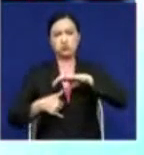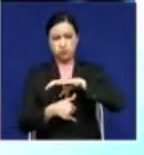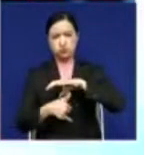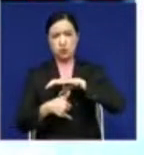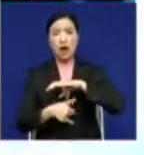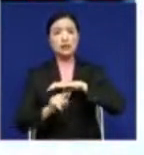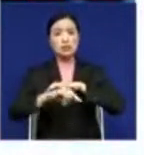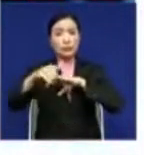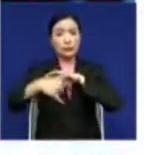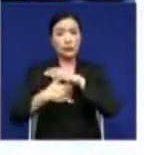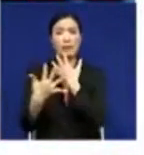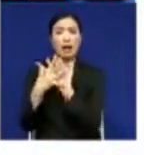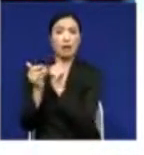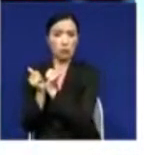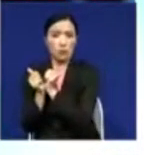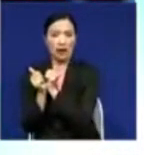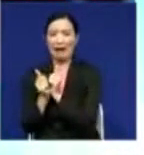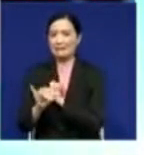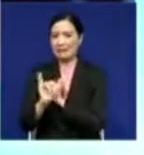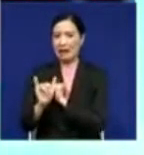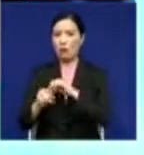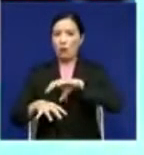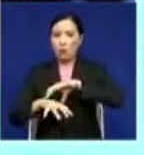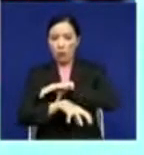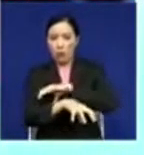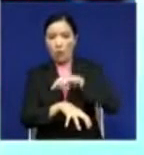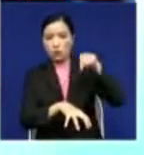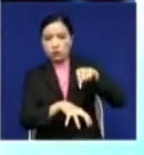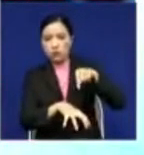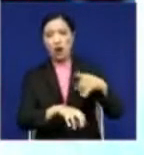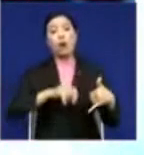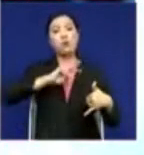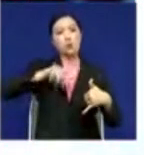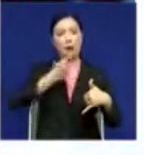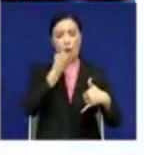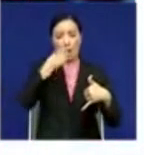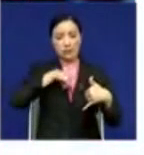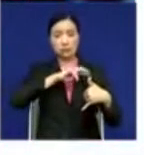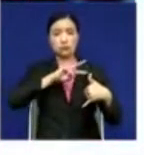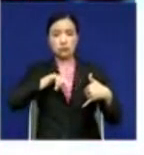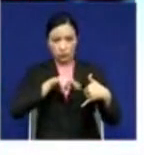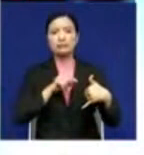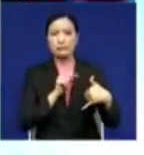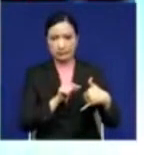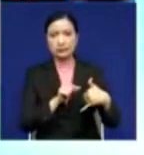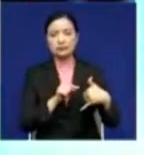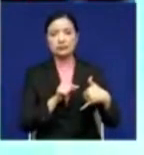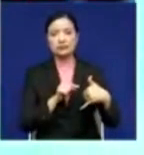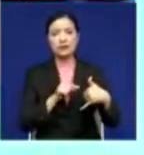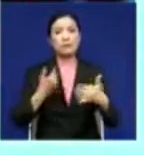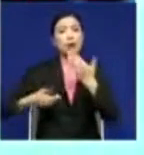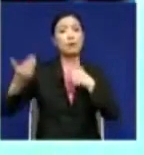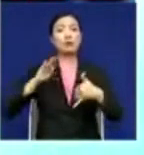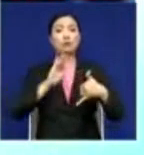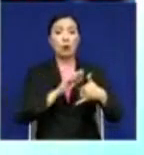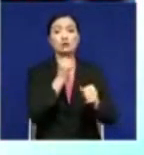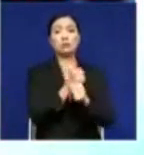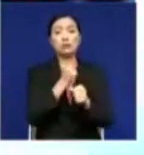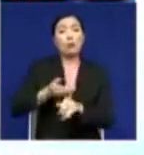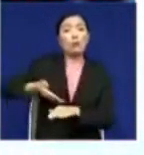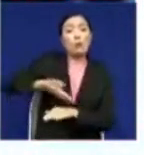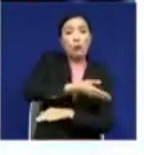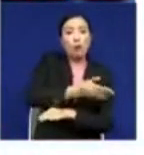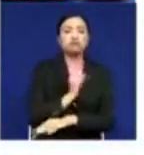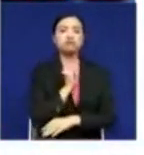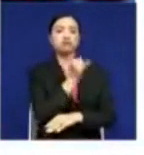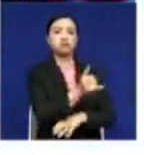สู่เรือนจำเนี่ยจะมีการกักกันแล้วก็ตรวจนะฮะรายนี้เนี่ยตรวจพบเชื้อนะครับประวัติการทำงานก่อนหน้านี้ก็เป็นดีเ